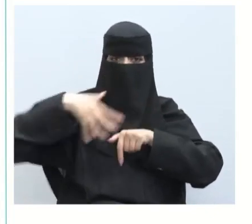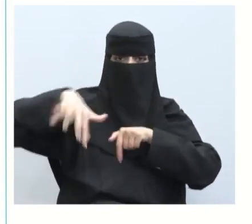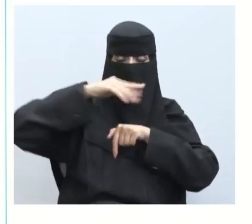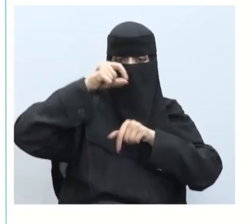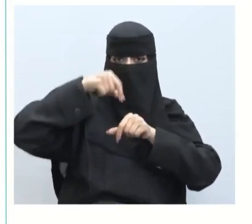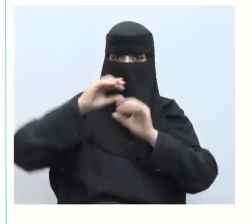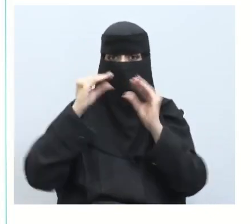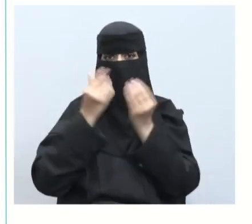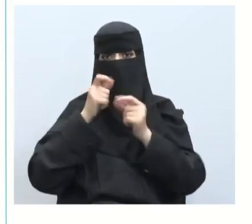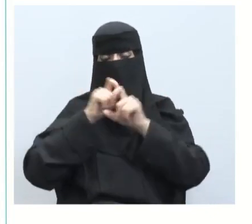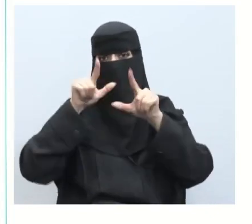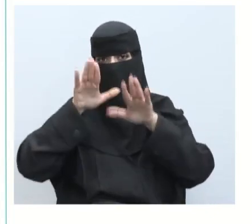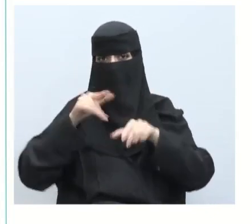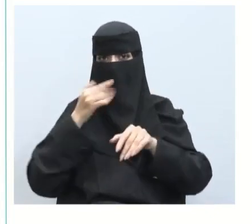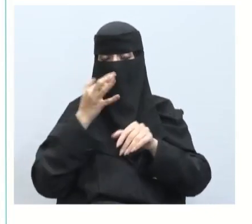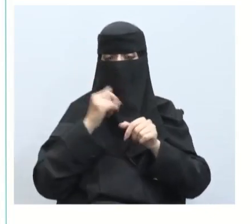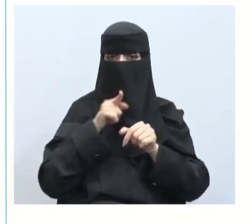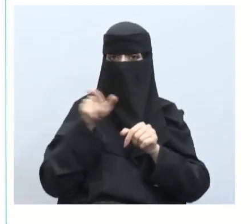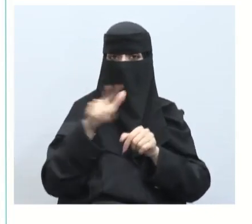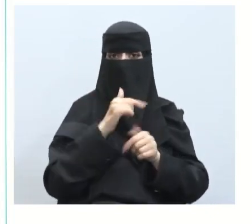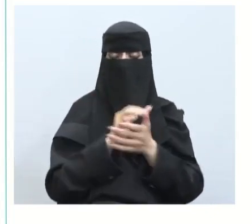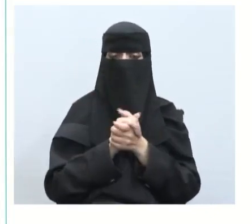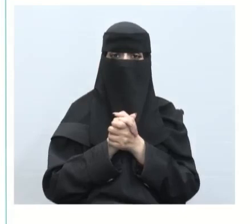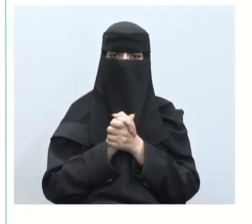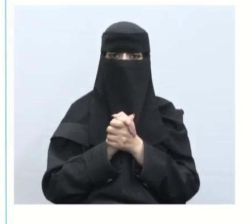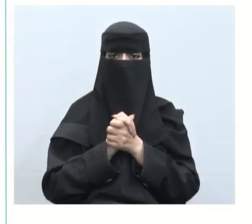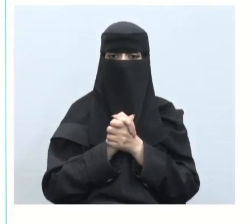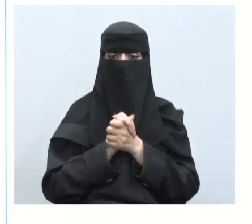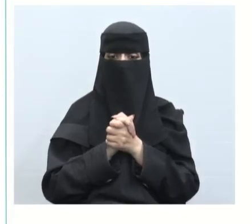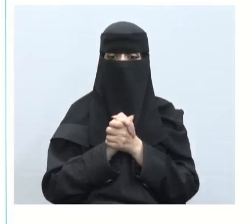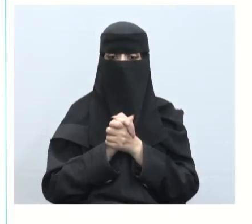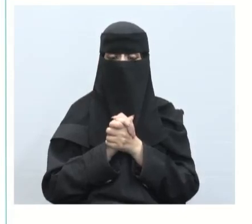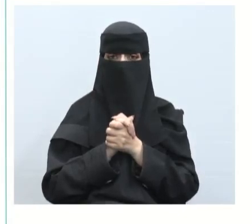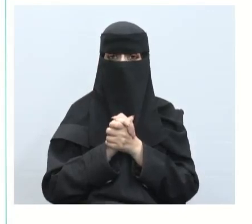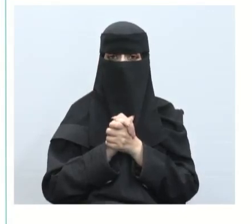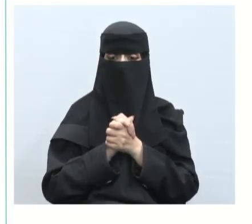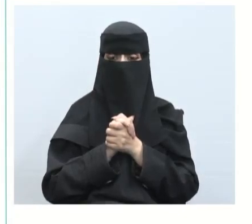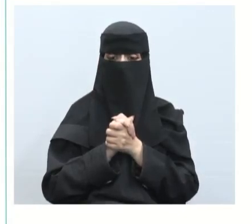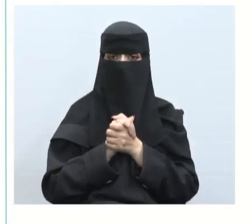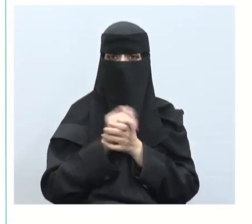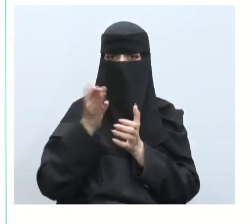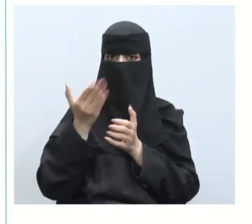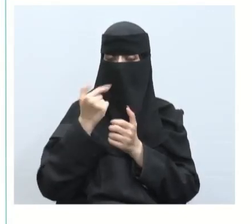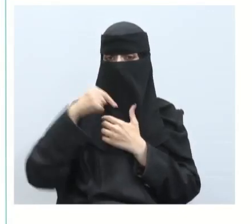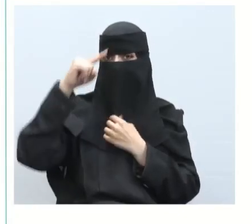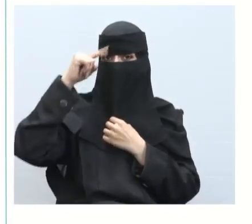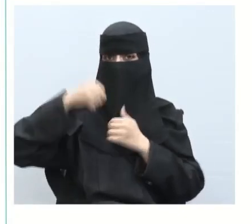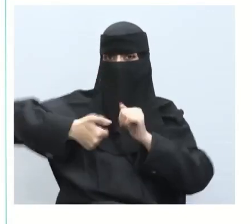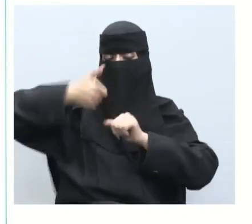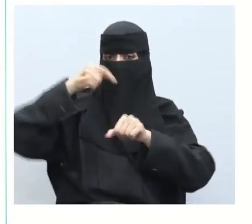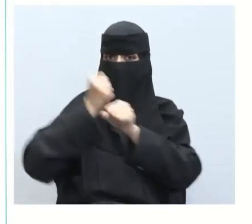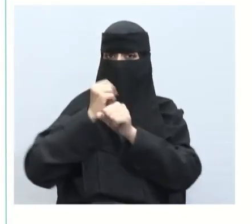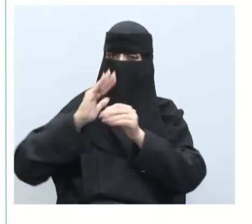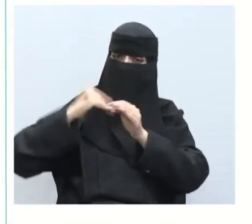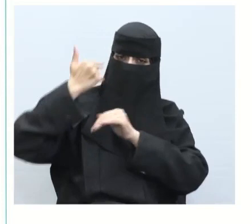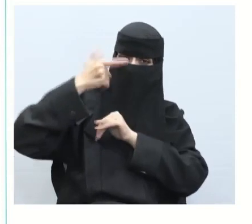سنوضحها ونبسطها لك باذن الله عزيزي الطالب دعو ناخذ مثال على انجاز العمل بعد